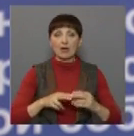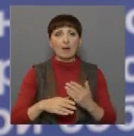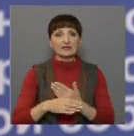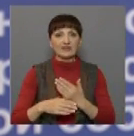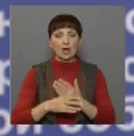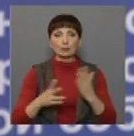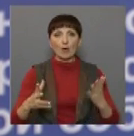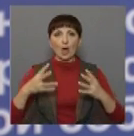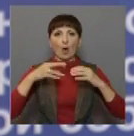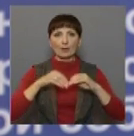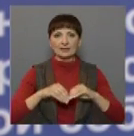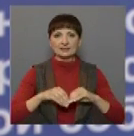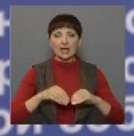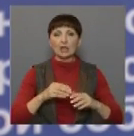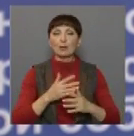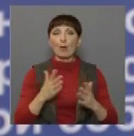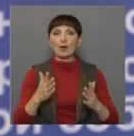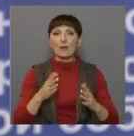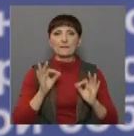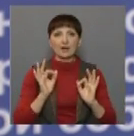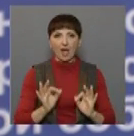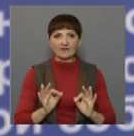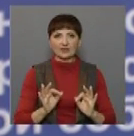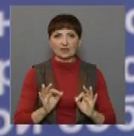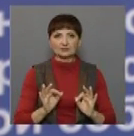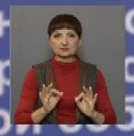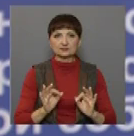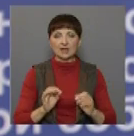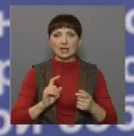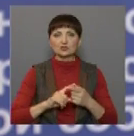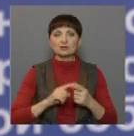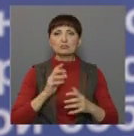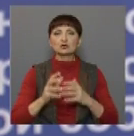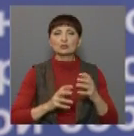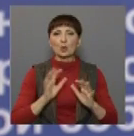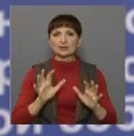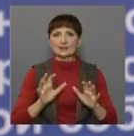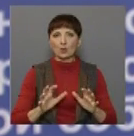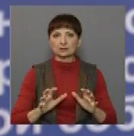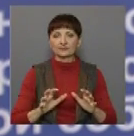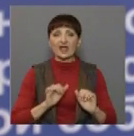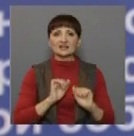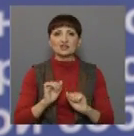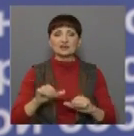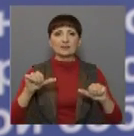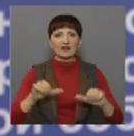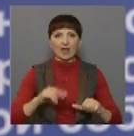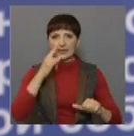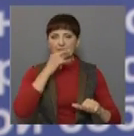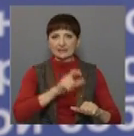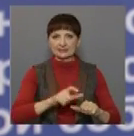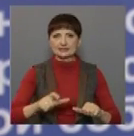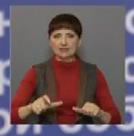позволяет более комплексно и более правильно, что ли, с точки зрения международного законодательства, защитить права и